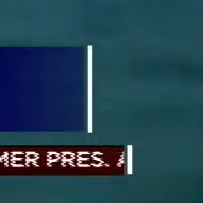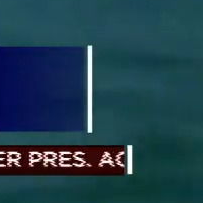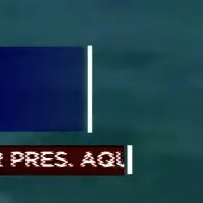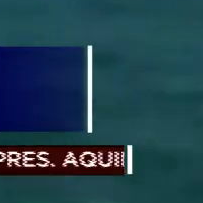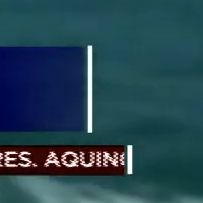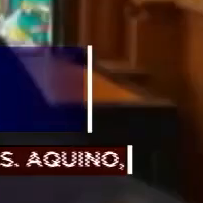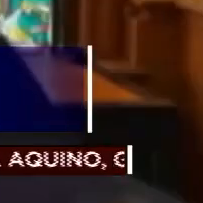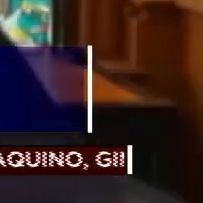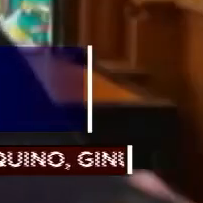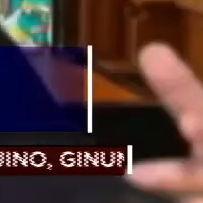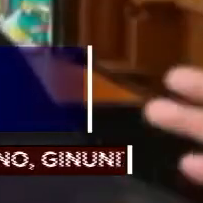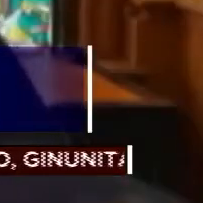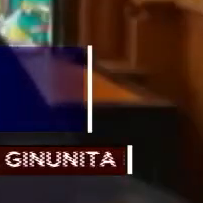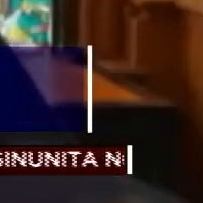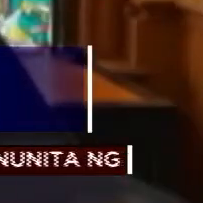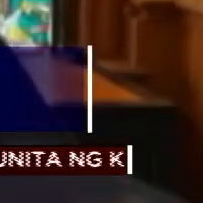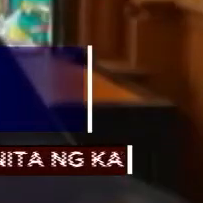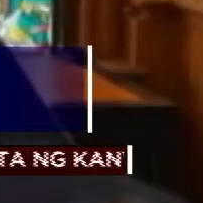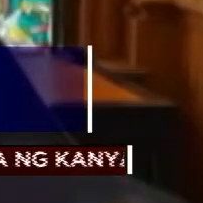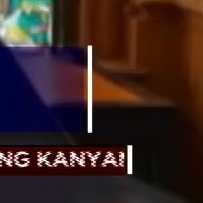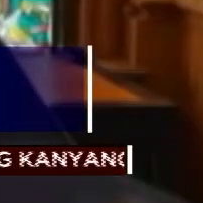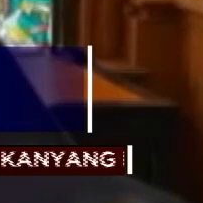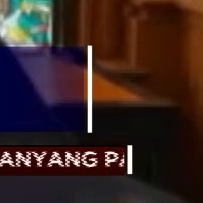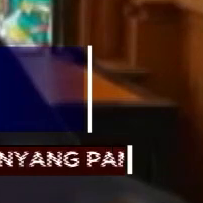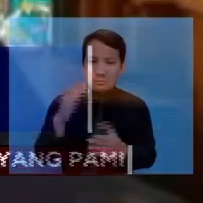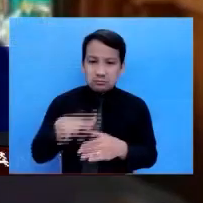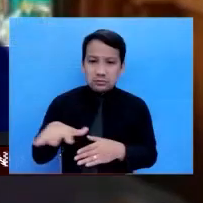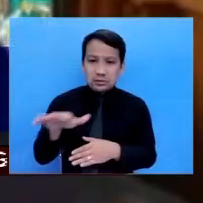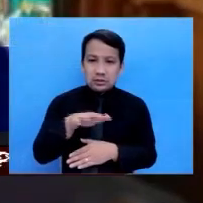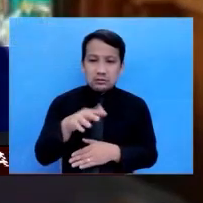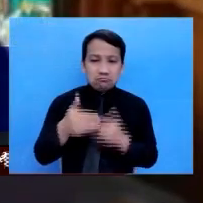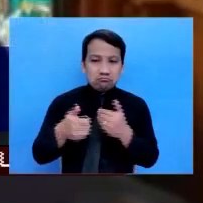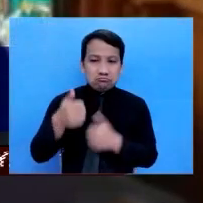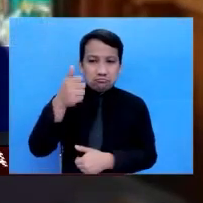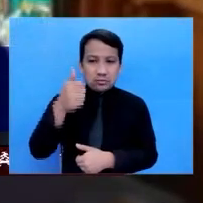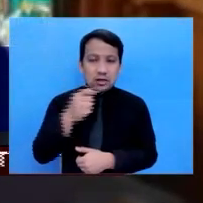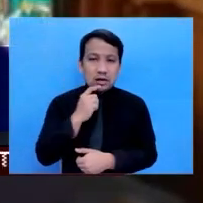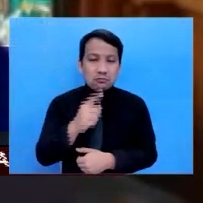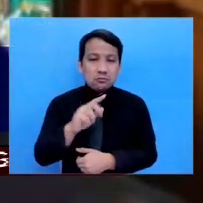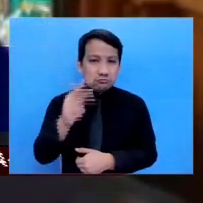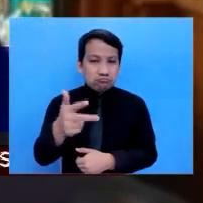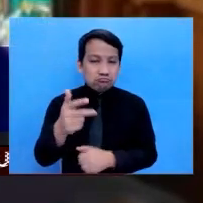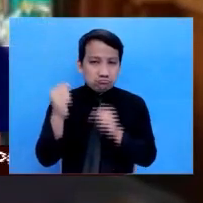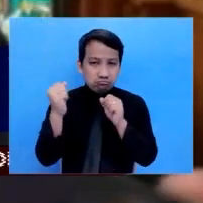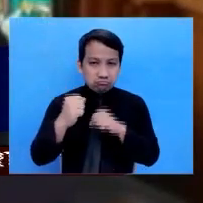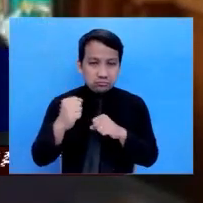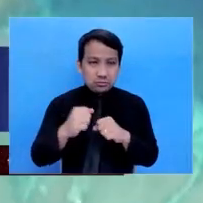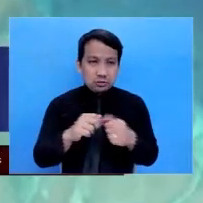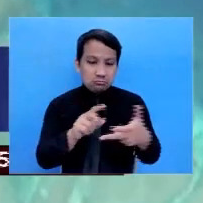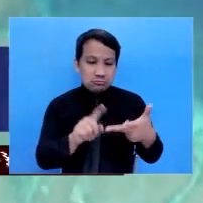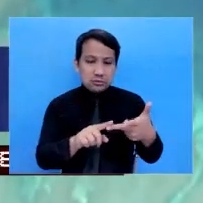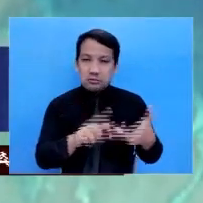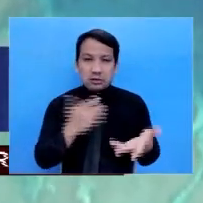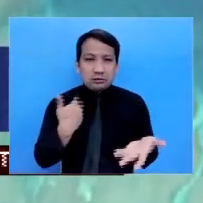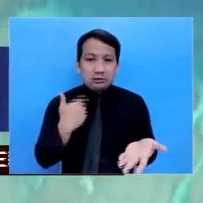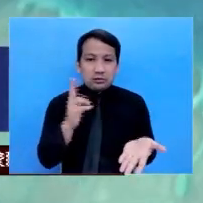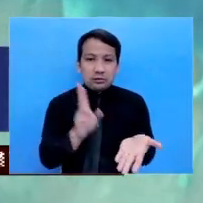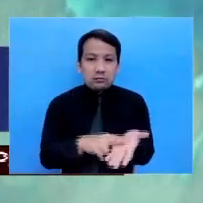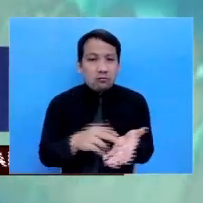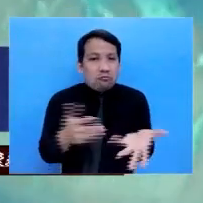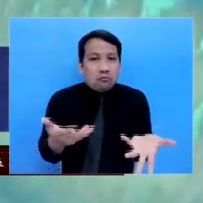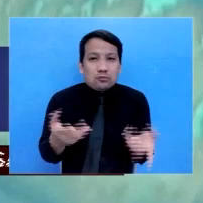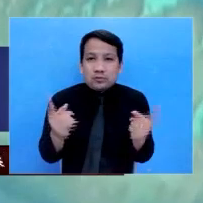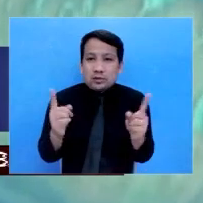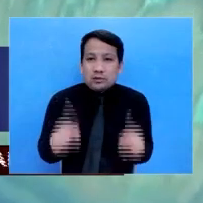change that. So as of now, lamang tayo. But of course, the third agreement was not signed and nothing will happen. Ano naman